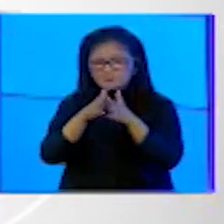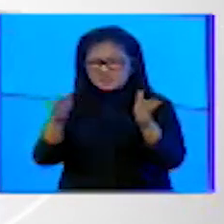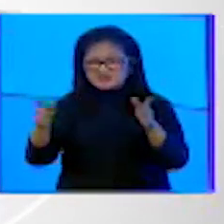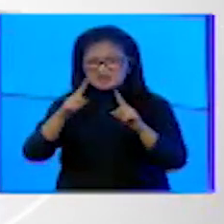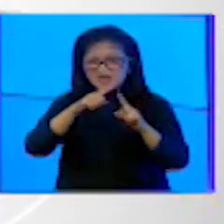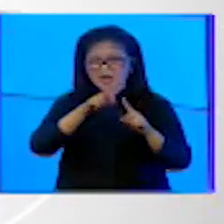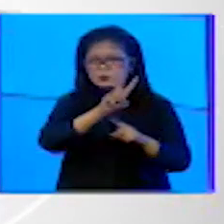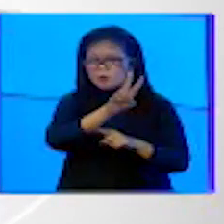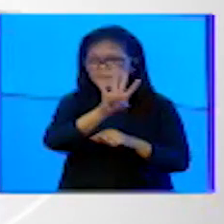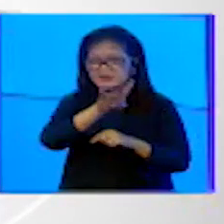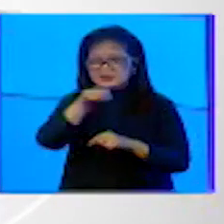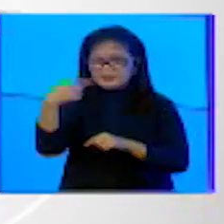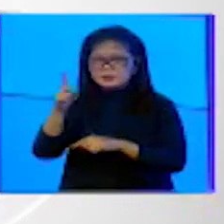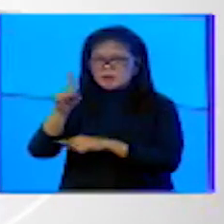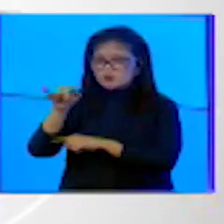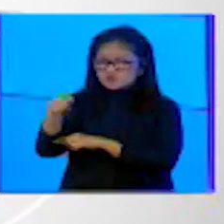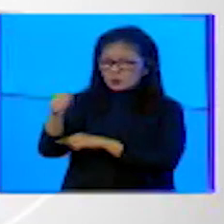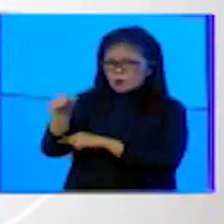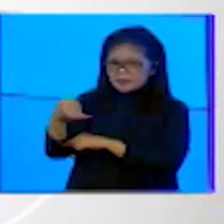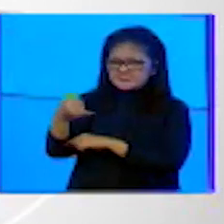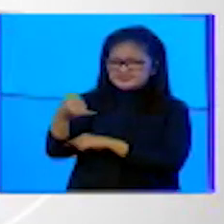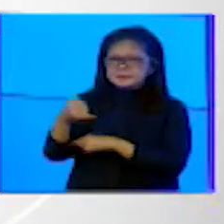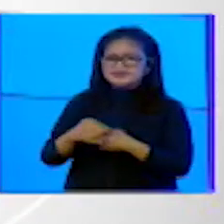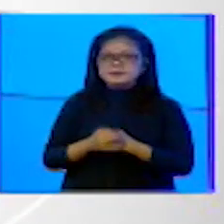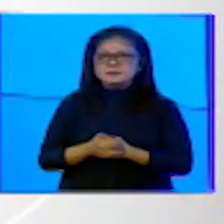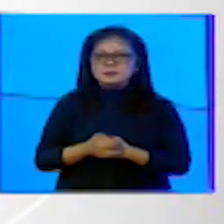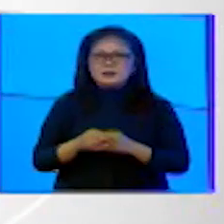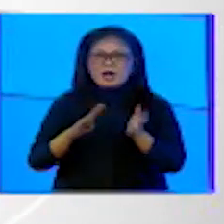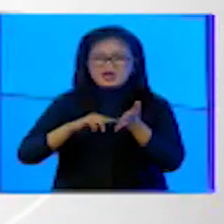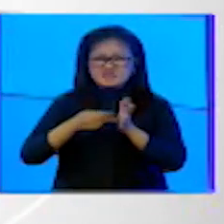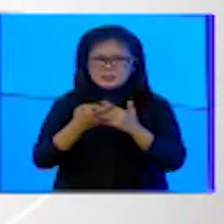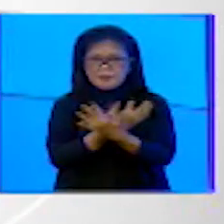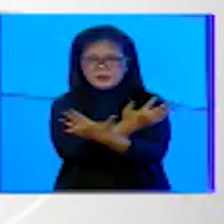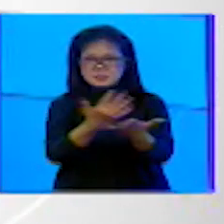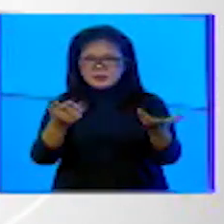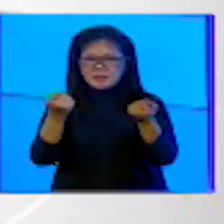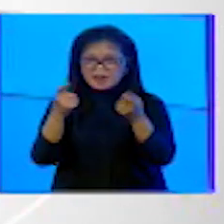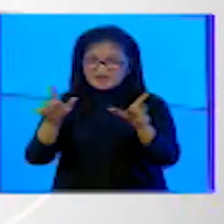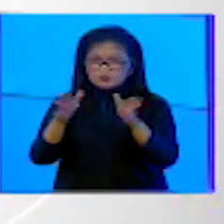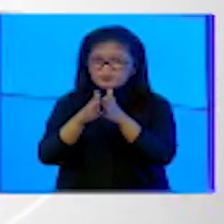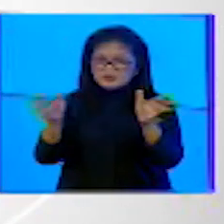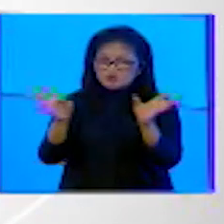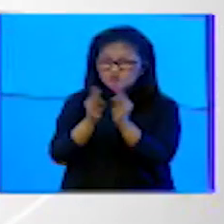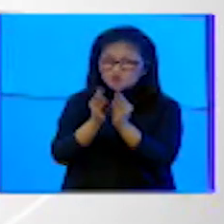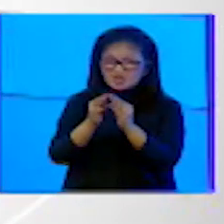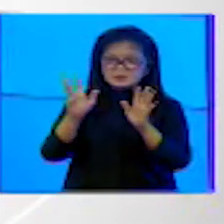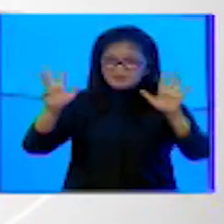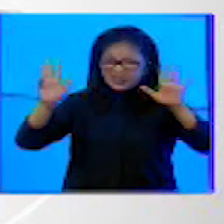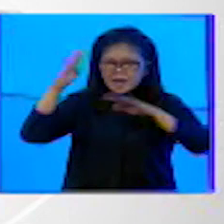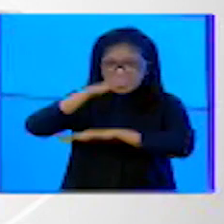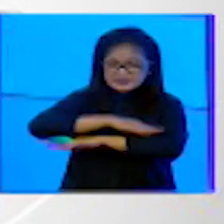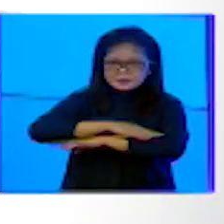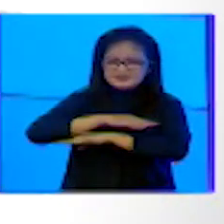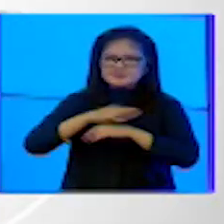Desember hingga 1 Januari mendatang. Dengan kata lain, masyarakat mendapatkan jatah libur total 9 hari di akhir tahun.